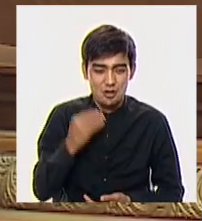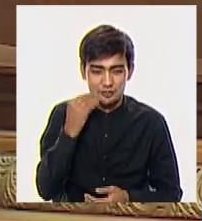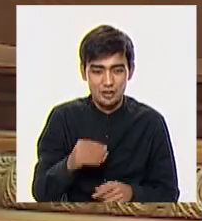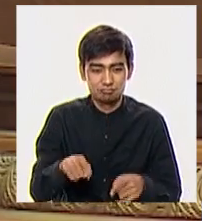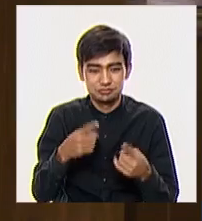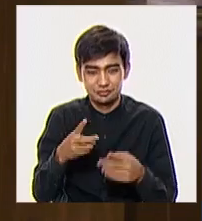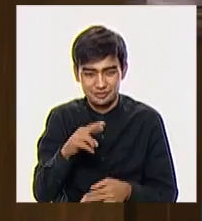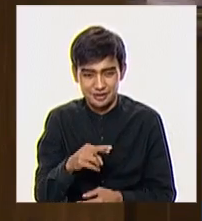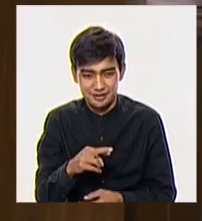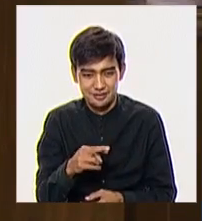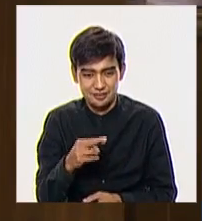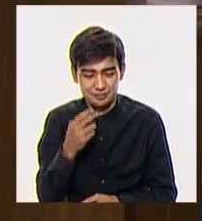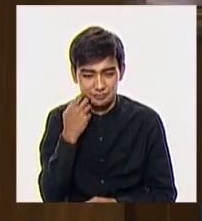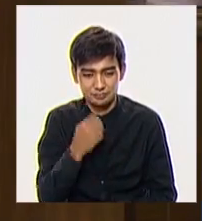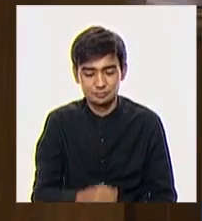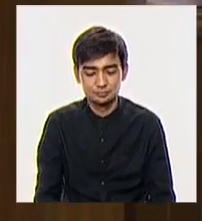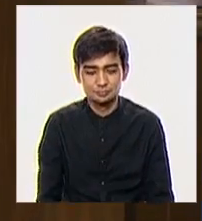арттыруға ықпал етті.